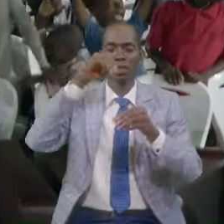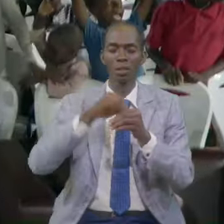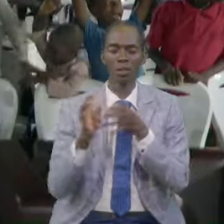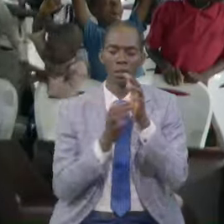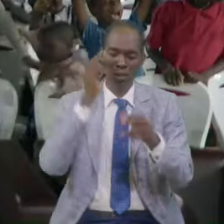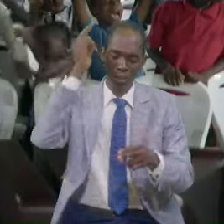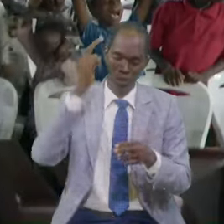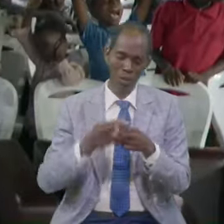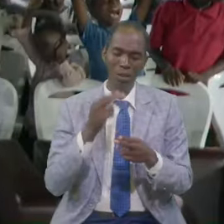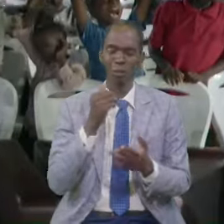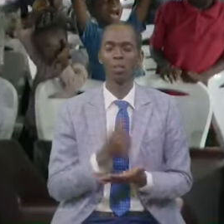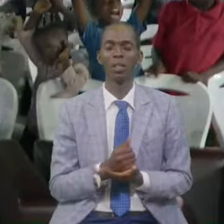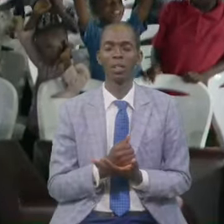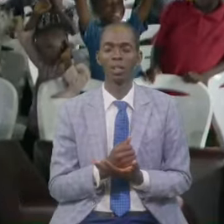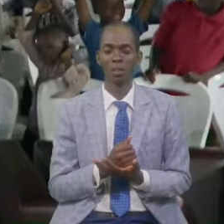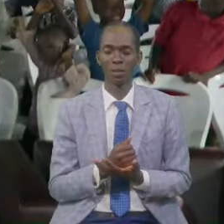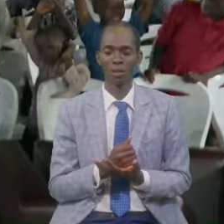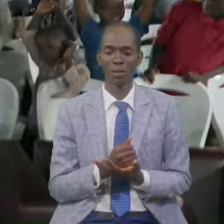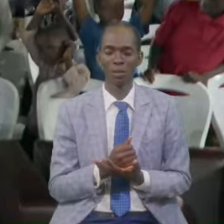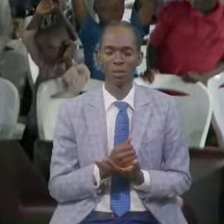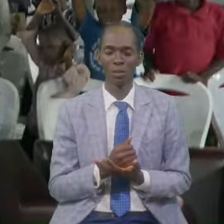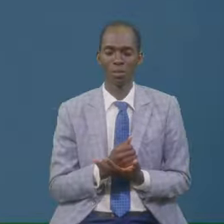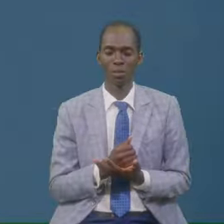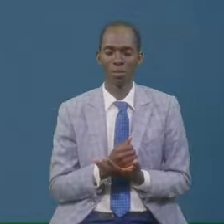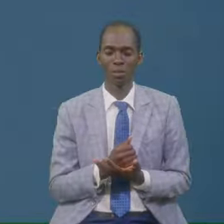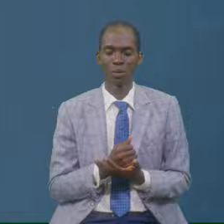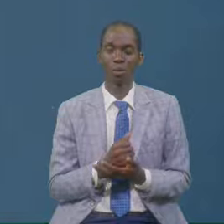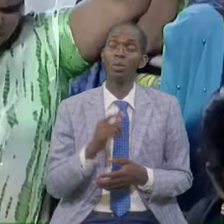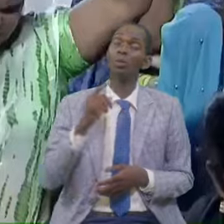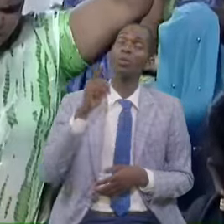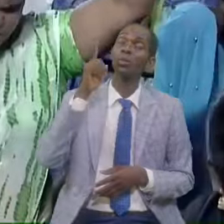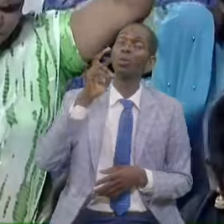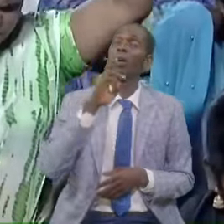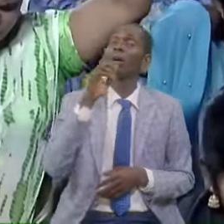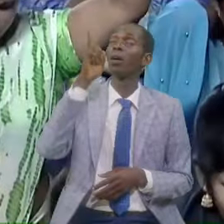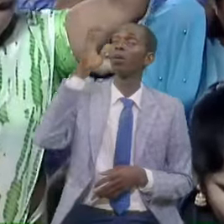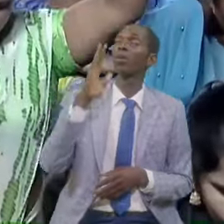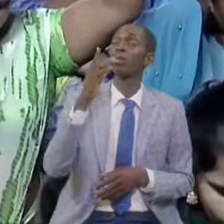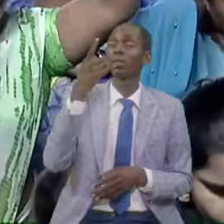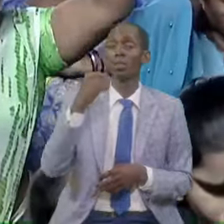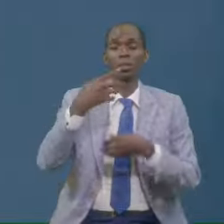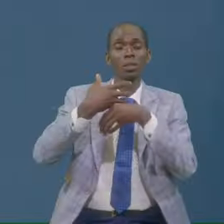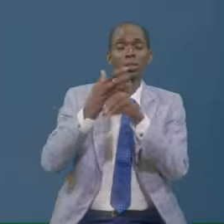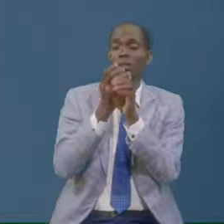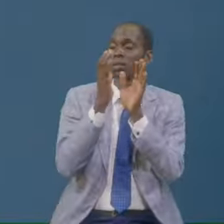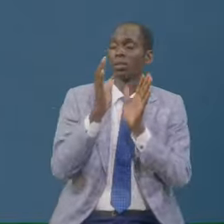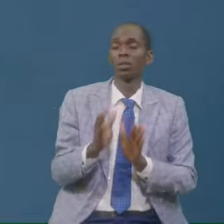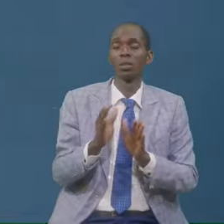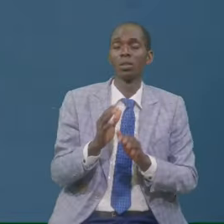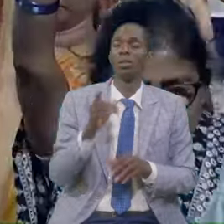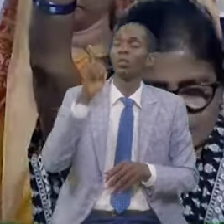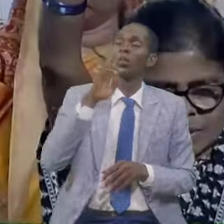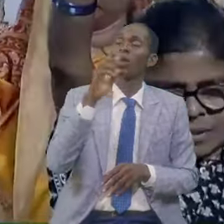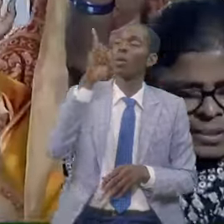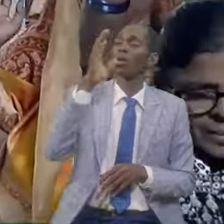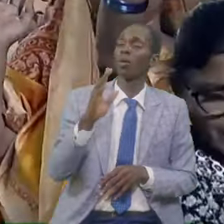తండ్రి యేసు నామములో, your God, the creator, నీవు సృష్టికర్తవైన దేవునివి, your God, the restorer,